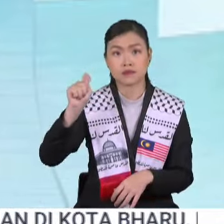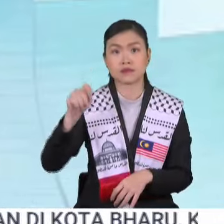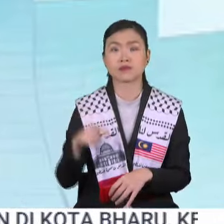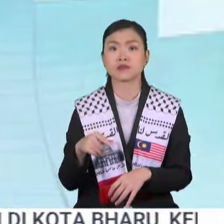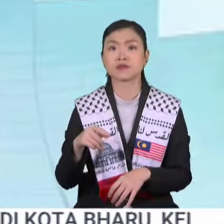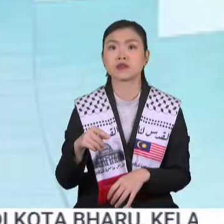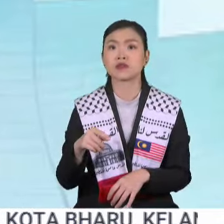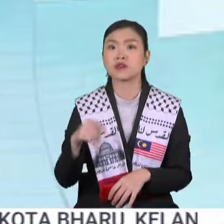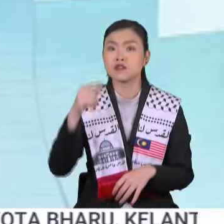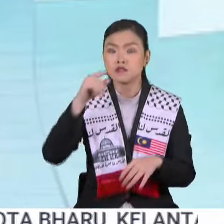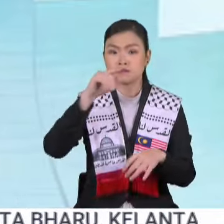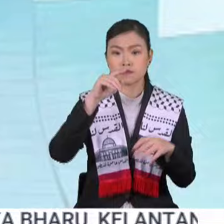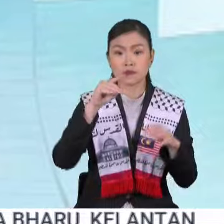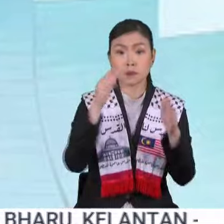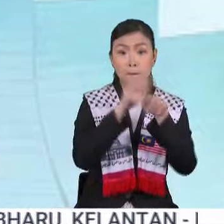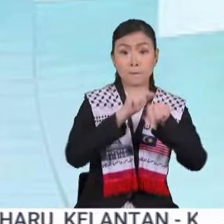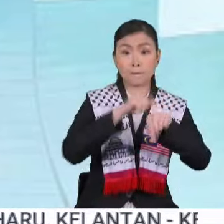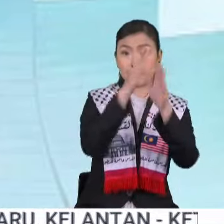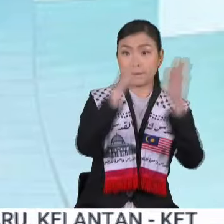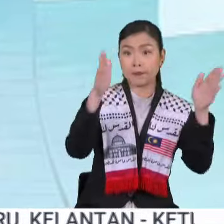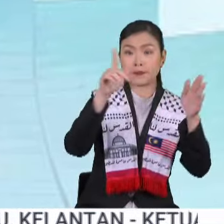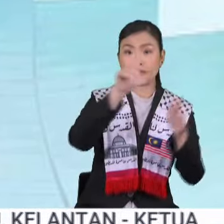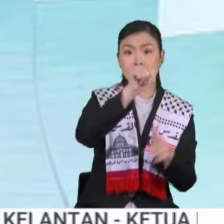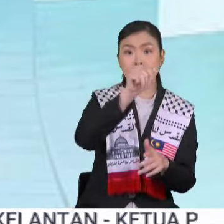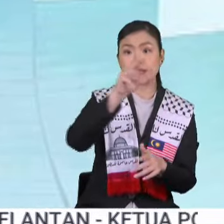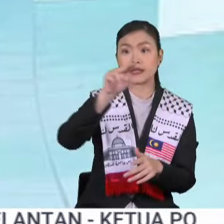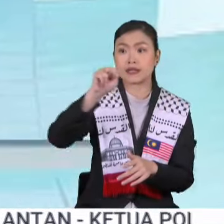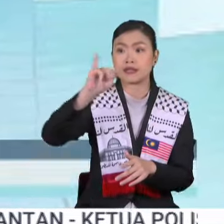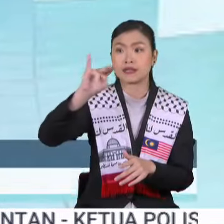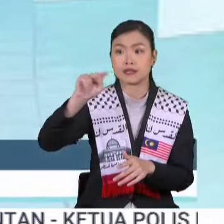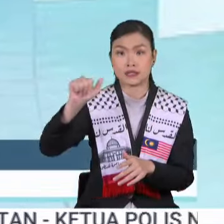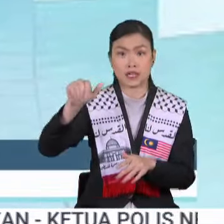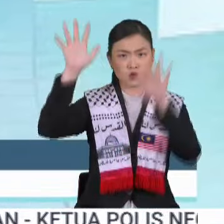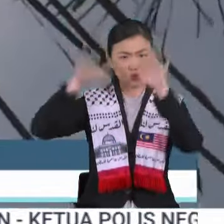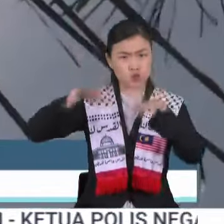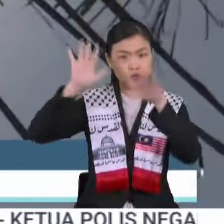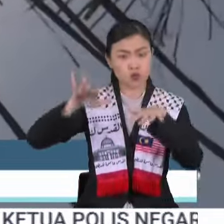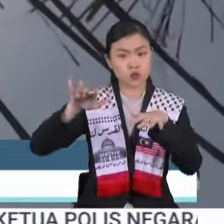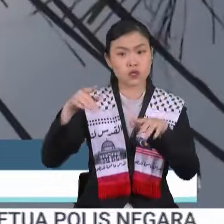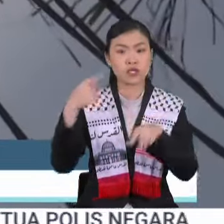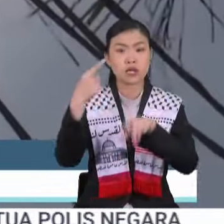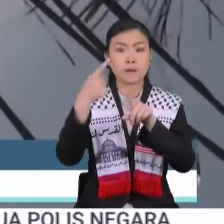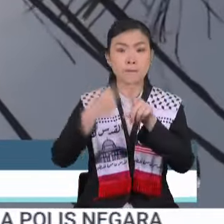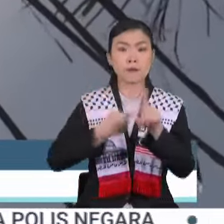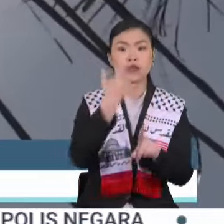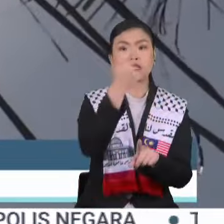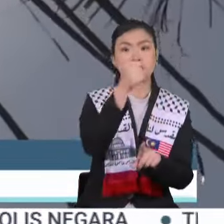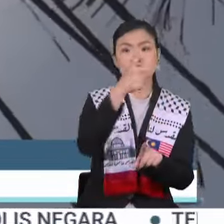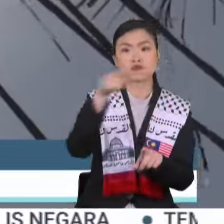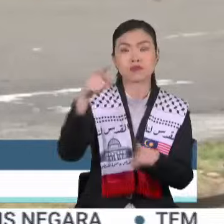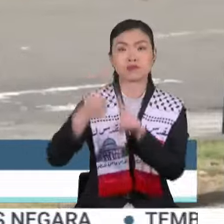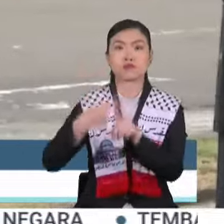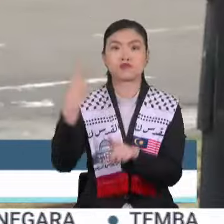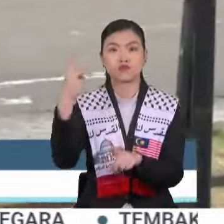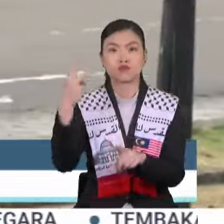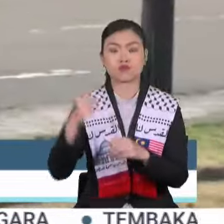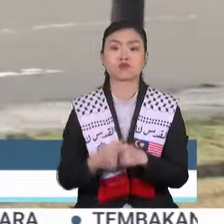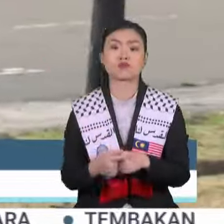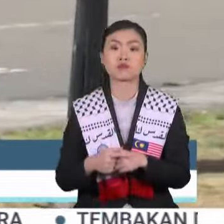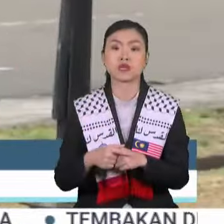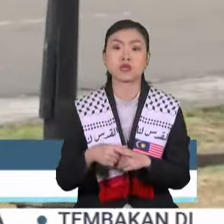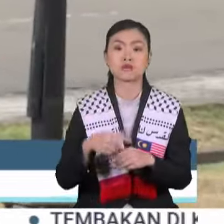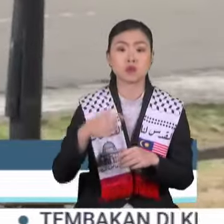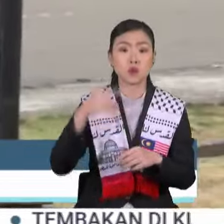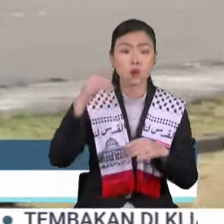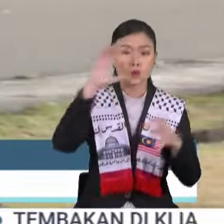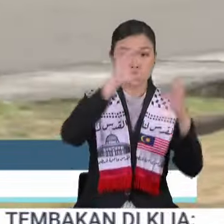Nina pula dijangka bermula sekitar Ogos dan September. Jelasnya, fenomena El Nino sejak Disember lepas menyebabkan negara